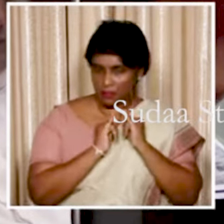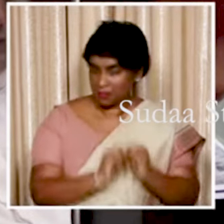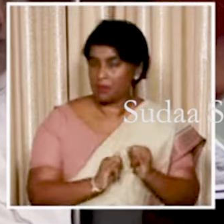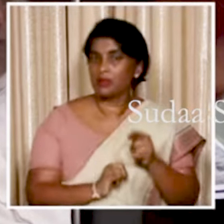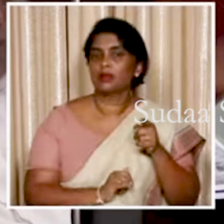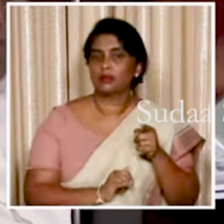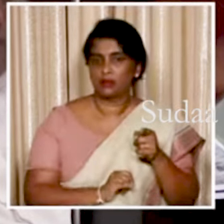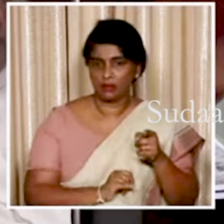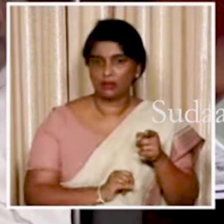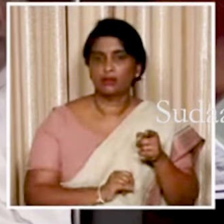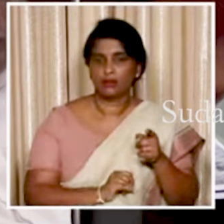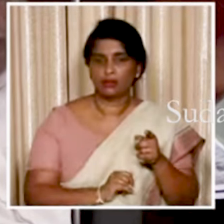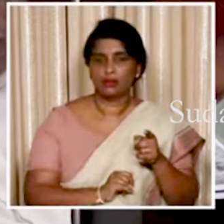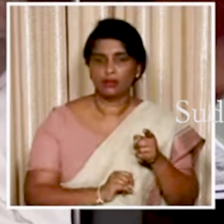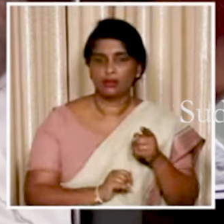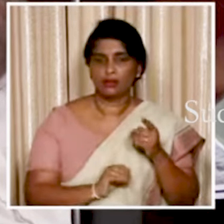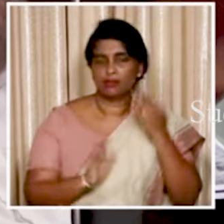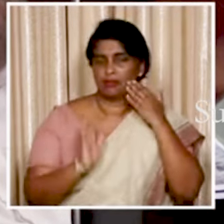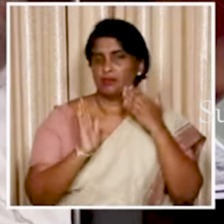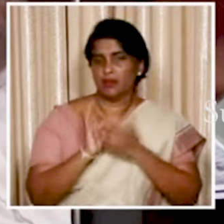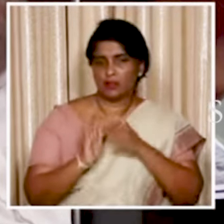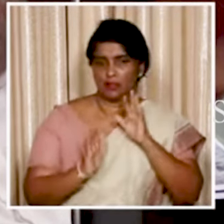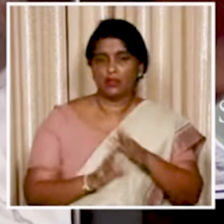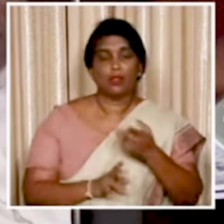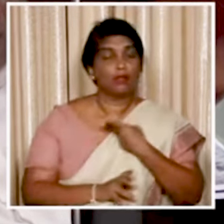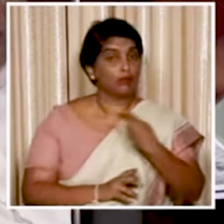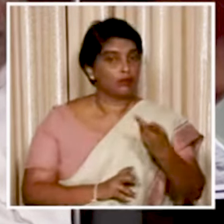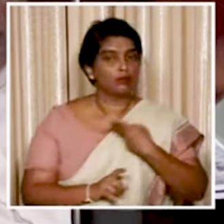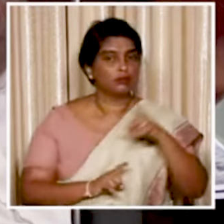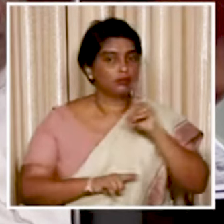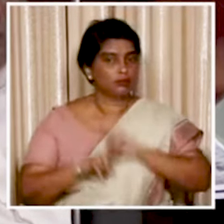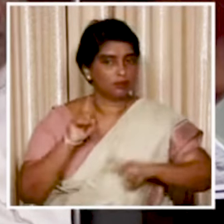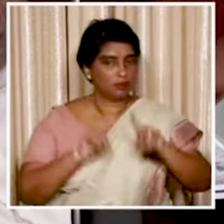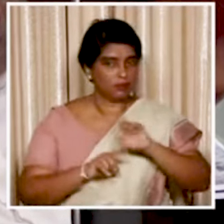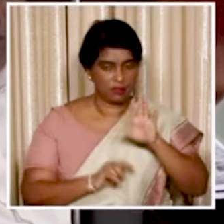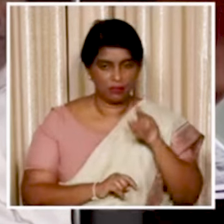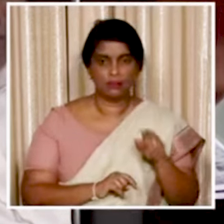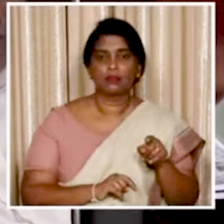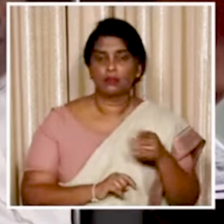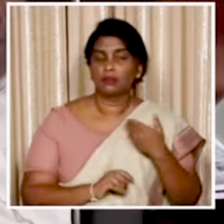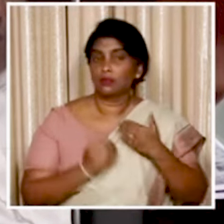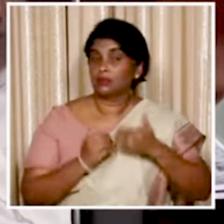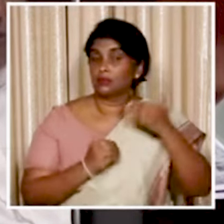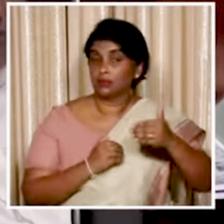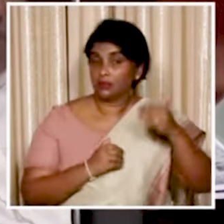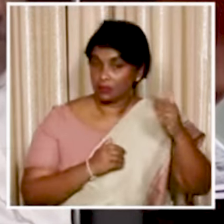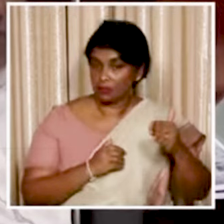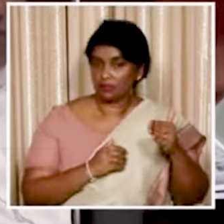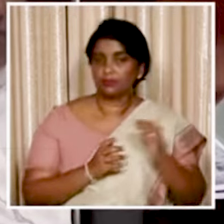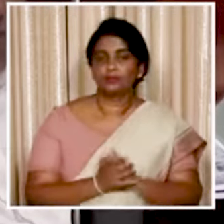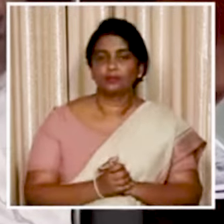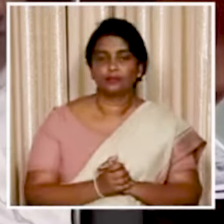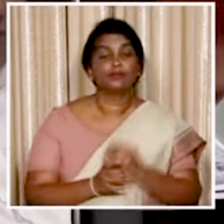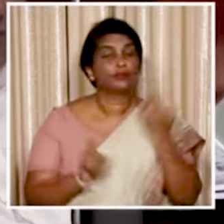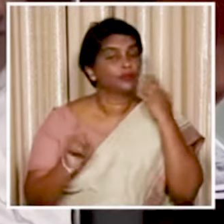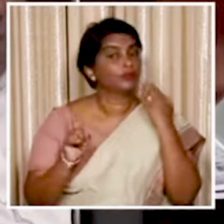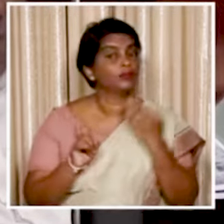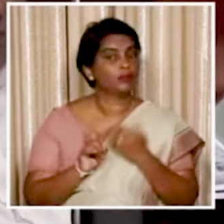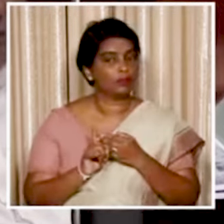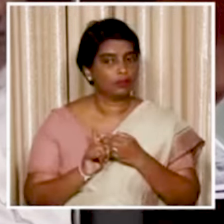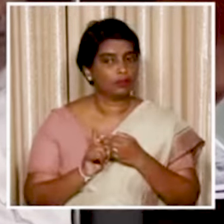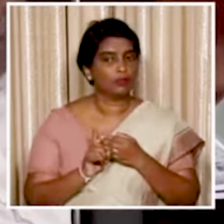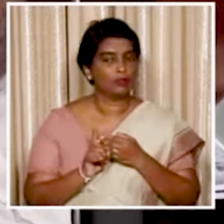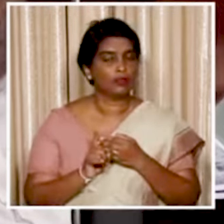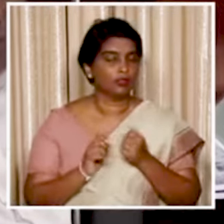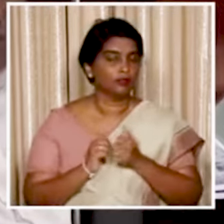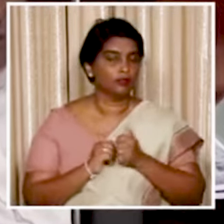දෝෂාභියෝගයකට අතිවාරවත් දාලා තියෙනවා අපි දෙගොල්ලෝම සාකච්ඡා කළා අපි ඉදිරියේදී ඒ සම්බන්ධයෙන්